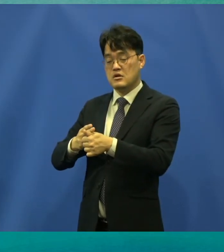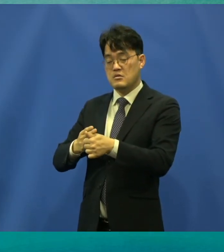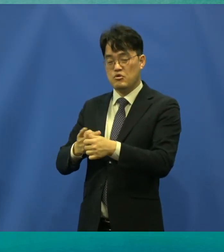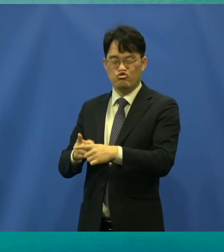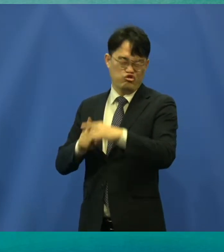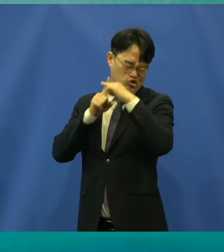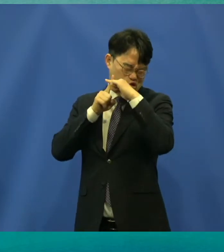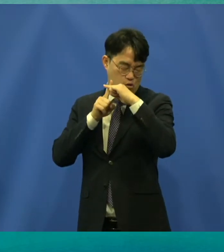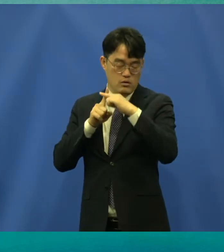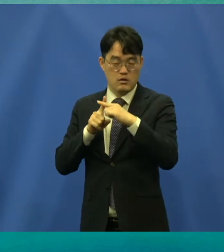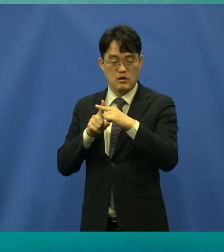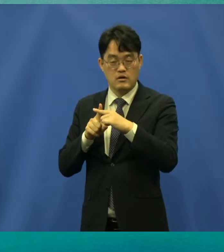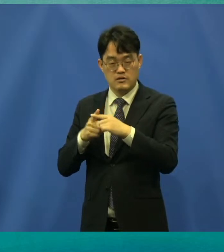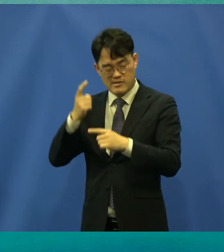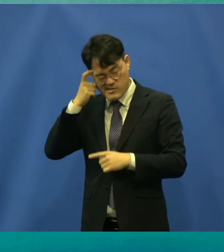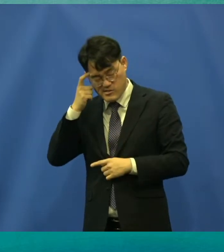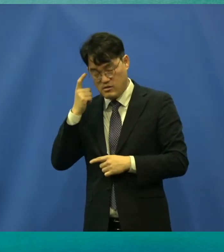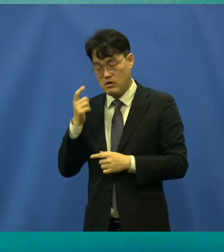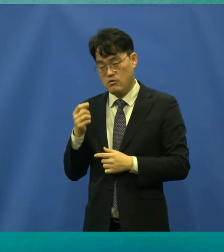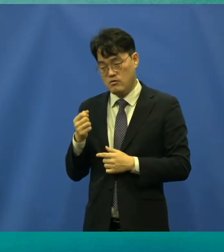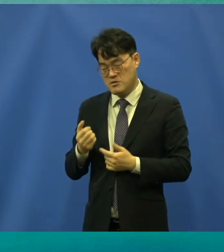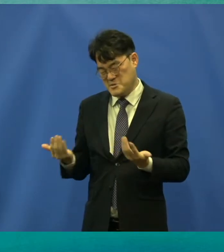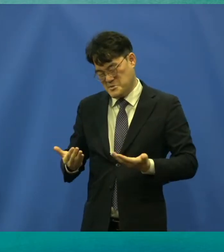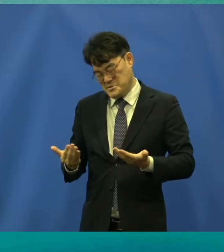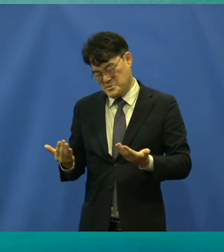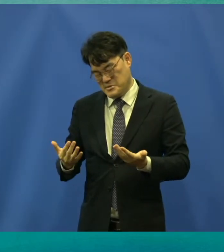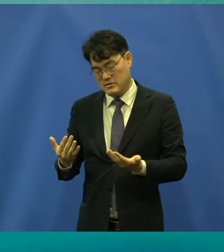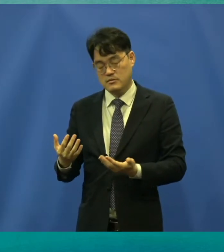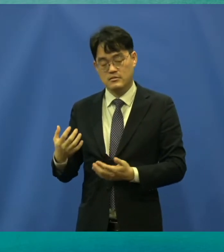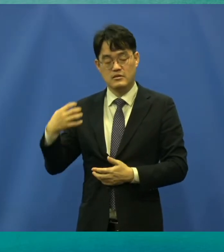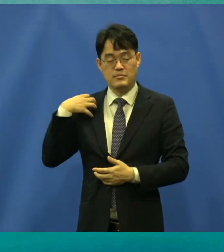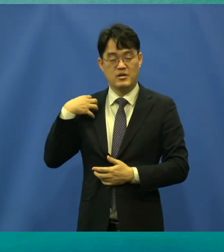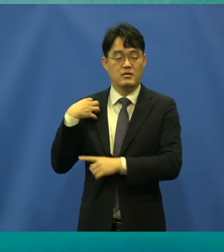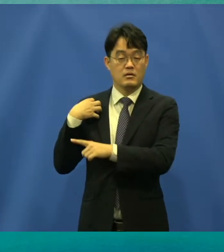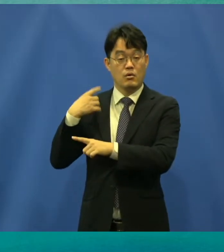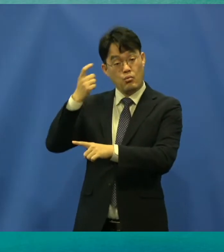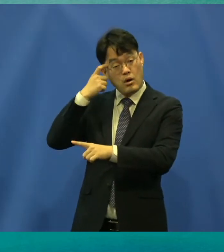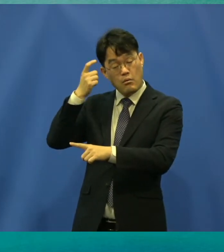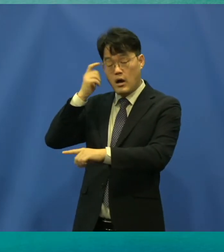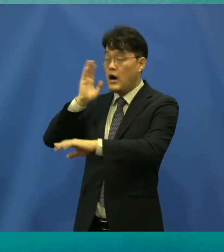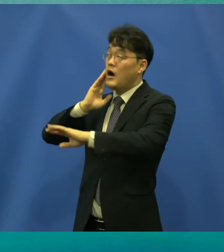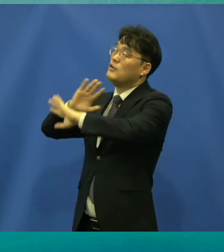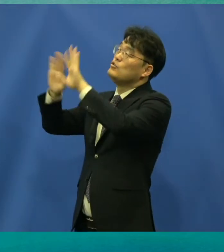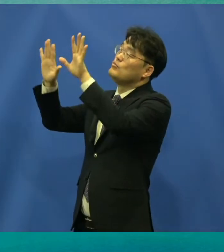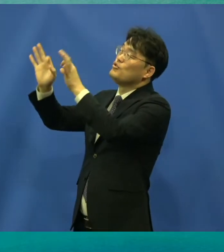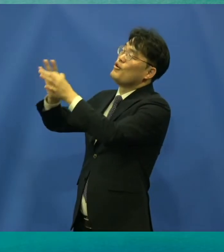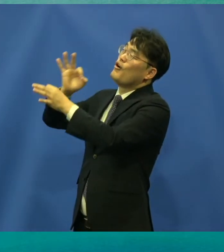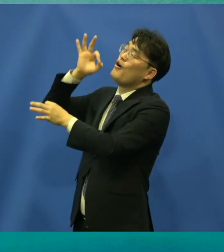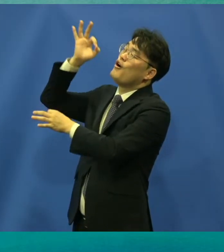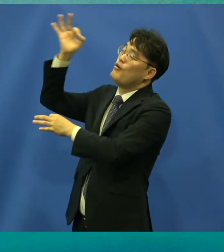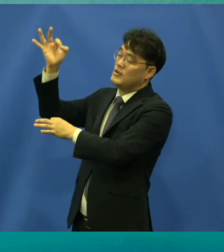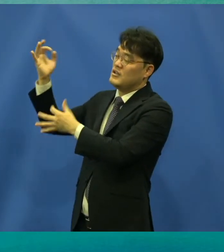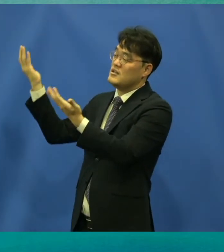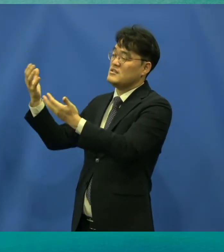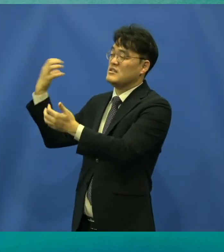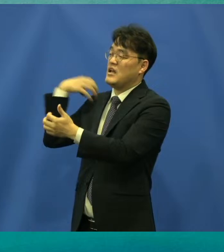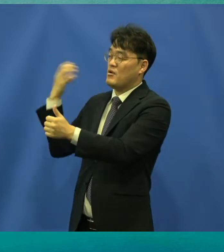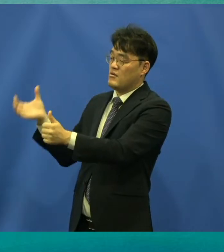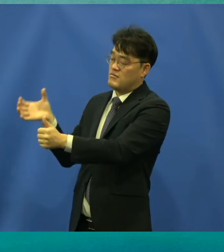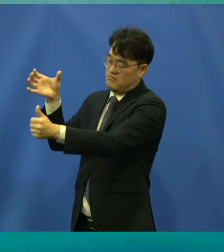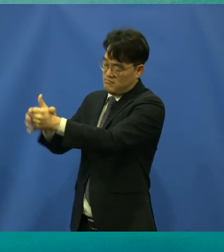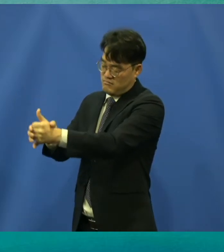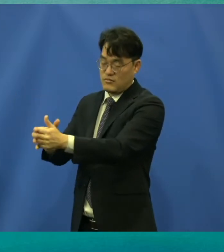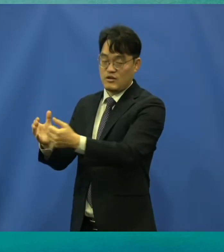여러분, 이 소명이 다시 주어진 것은 자격을 갖추었기 때문이 아닙니다.